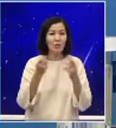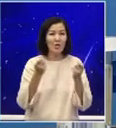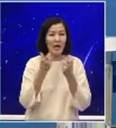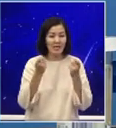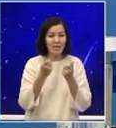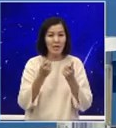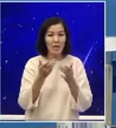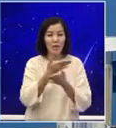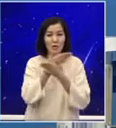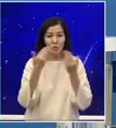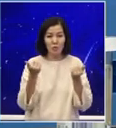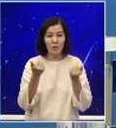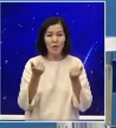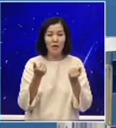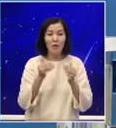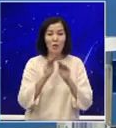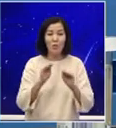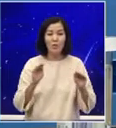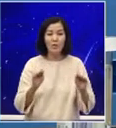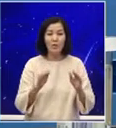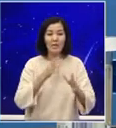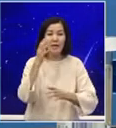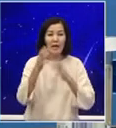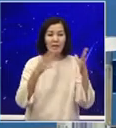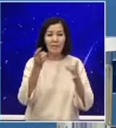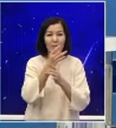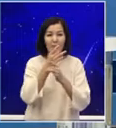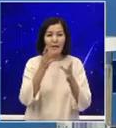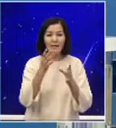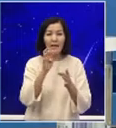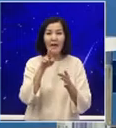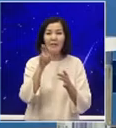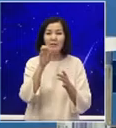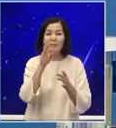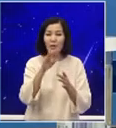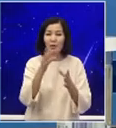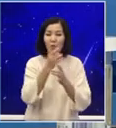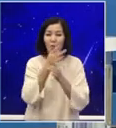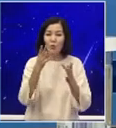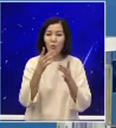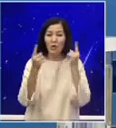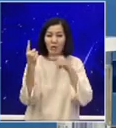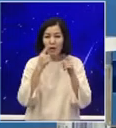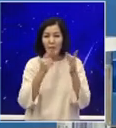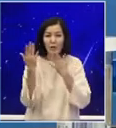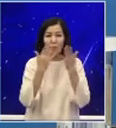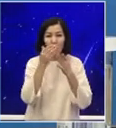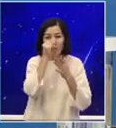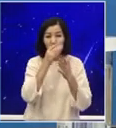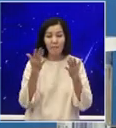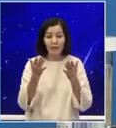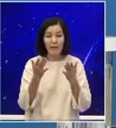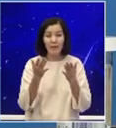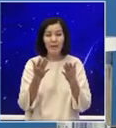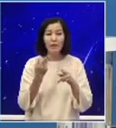немесе мүлде жоқ. Оқушылардың әлем әдебиетті классиктерінің шығармаларына қолы жете бермейді. Сонымен